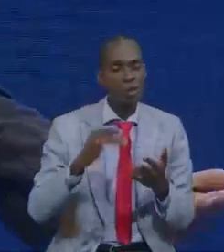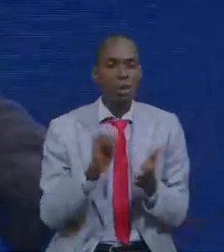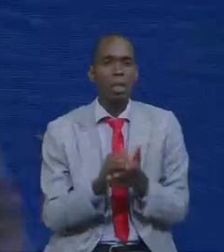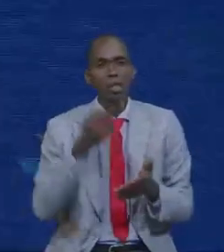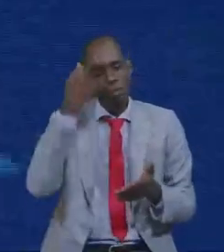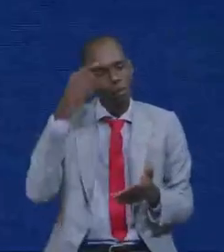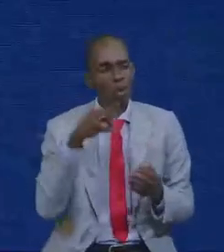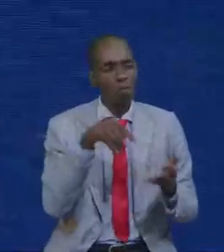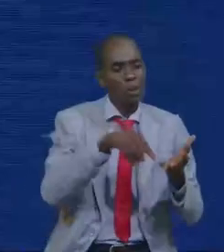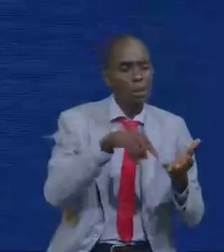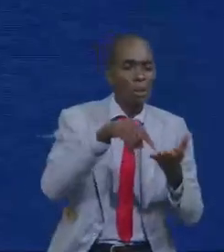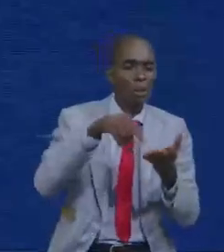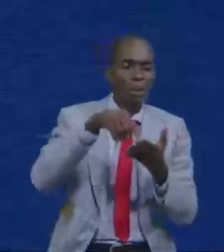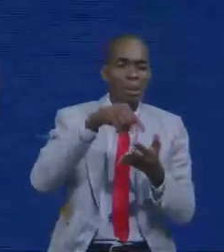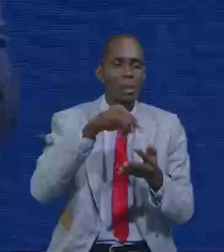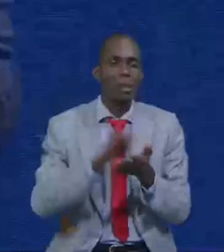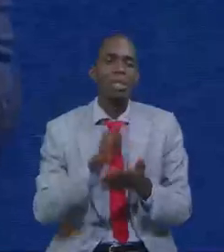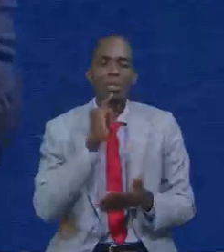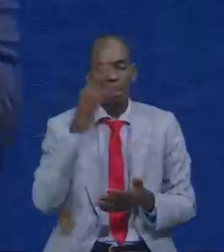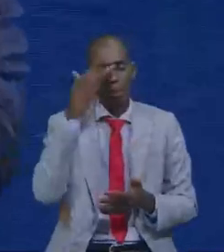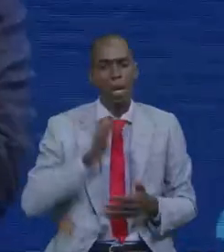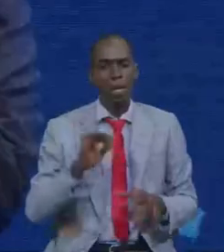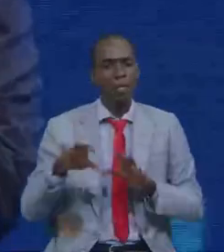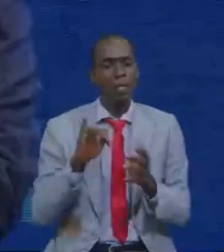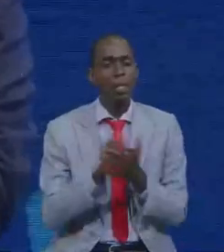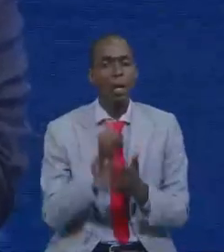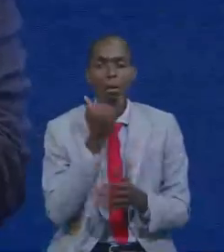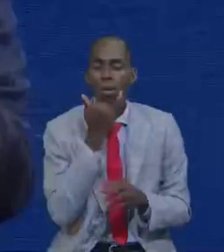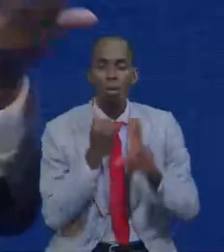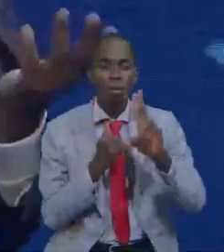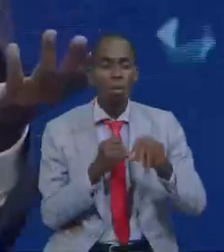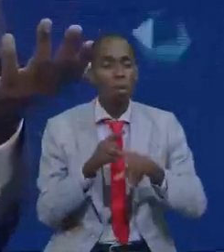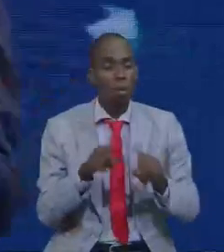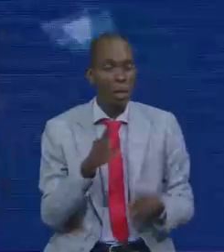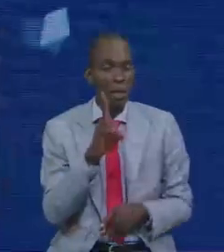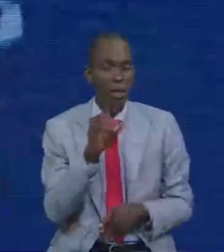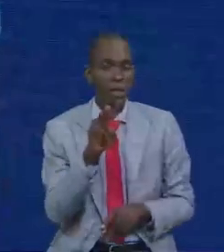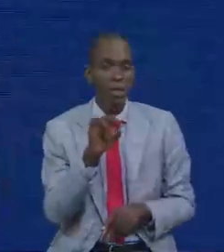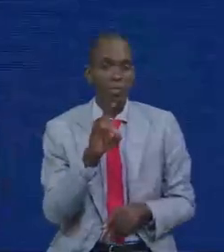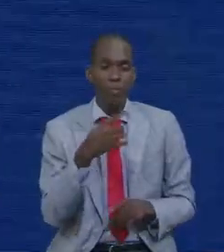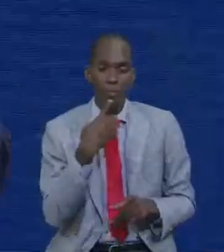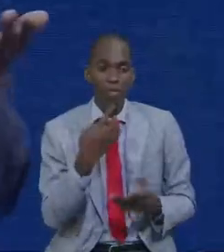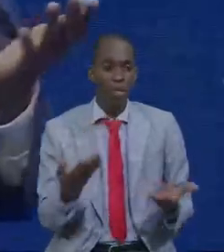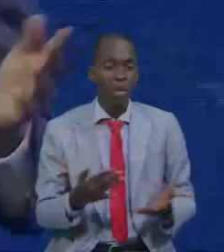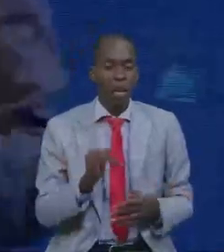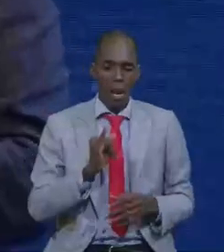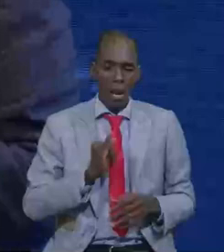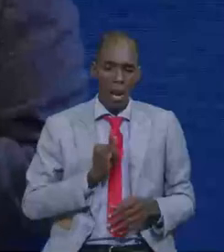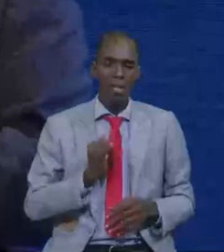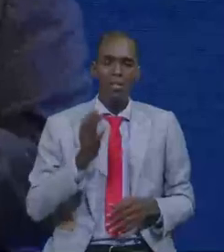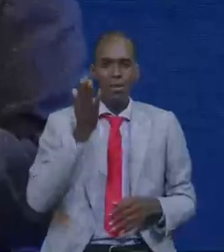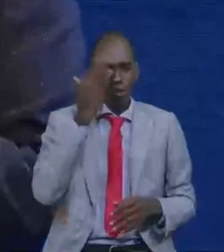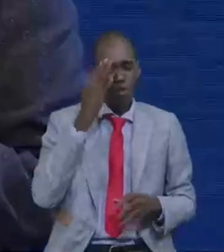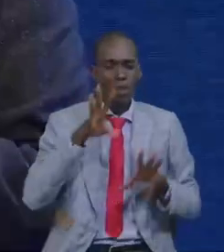fait ça. Il dit, moi, je reconnais mes transgressions et mon péché est constamment devant